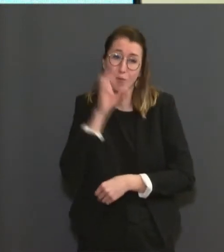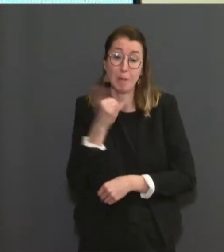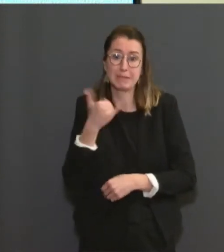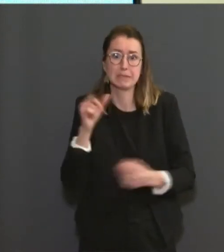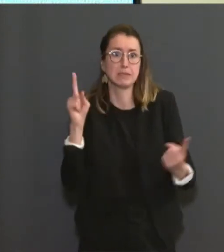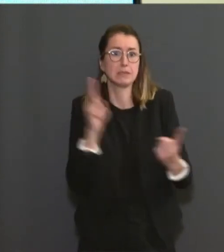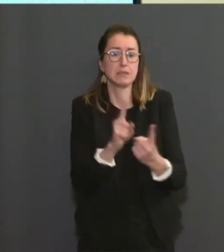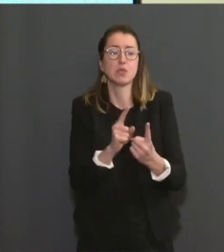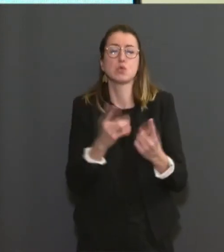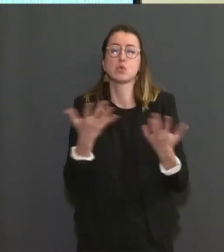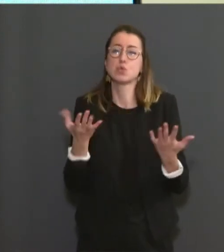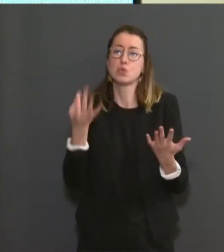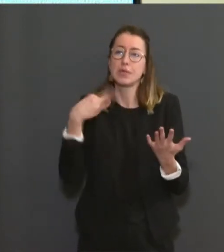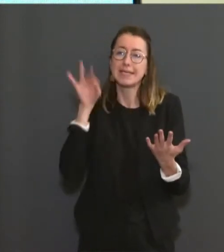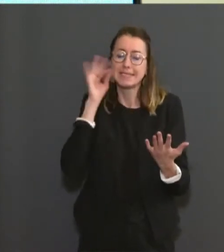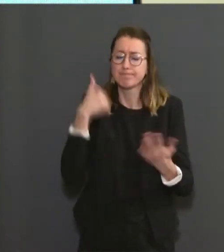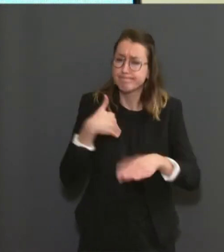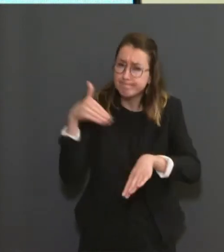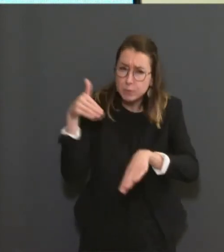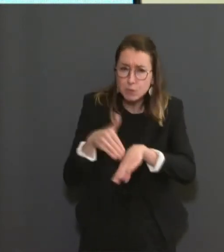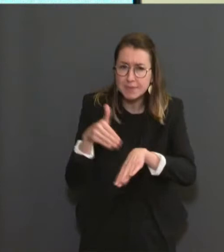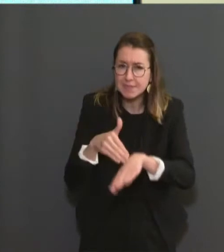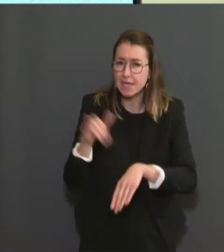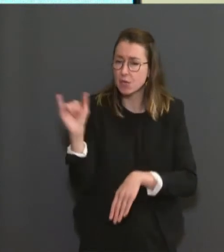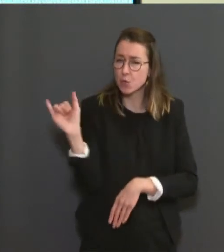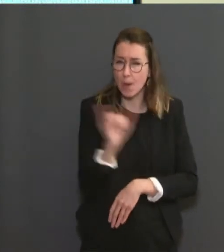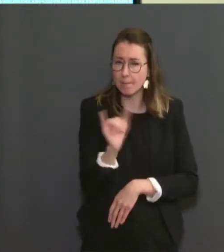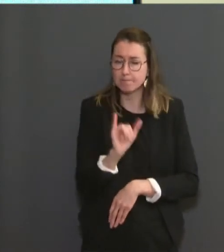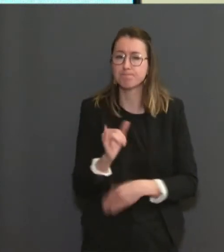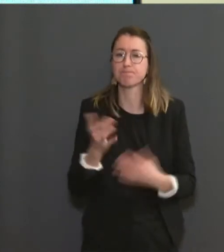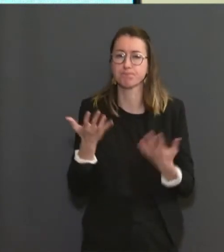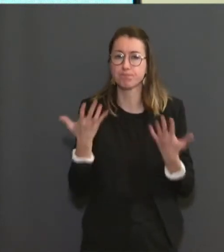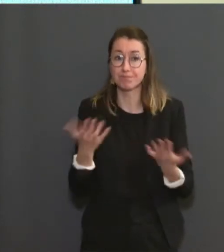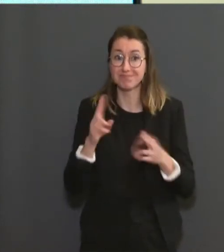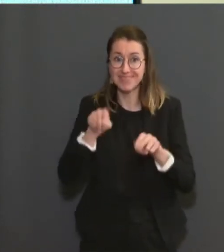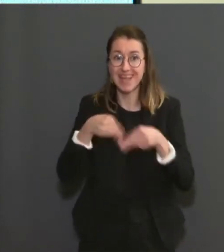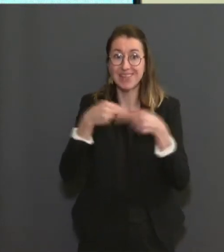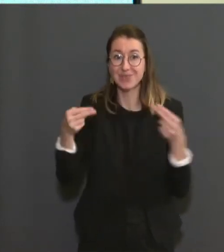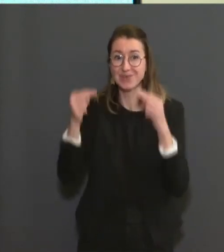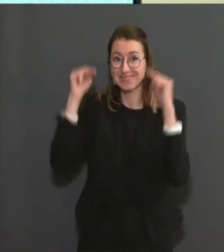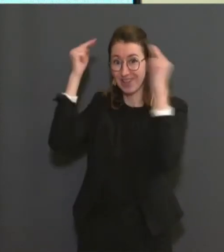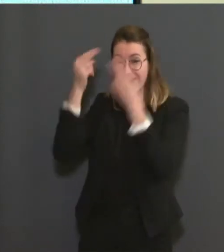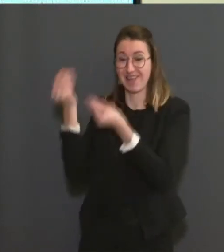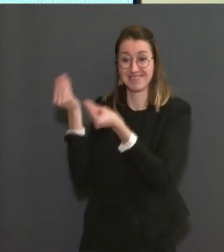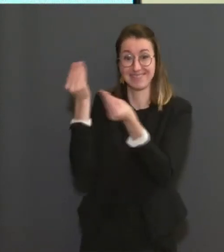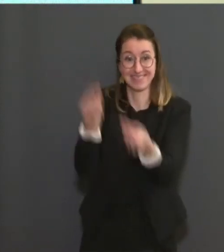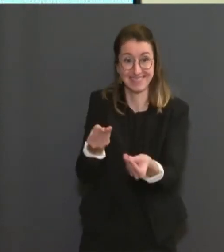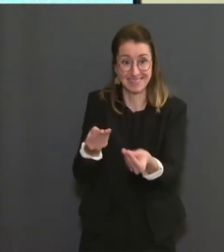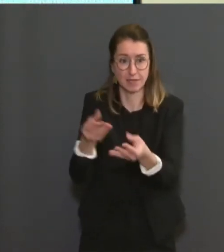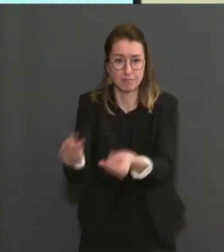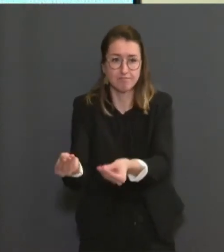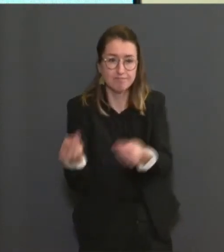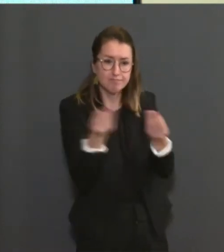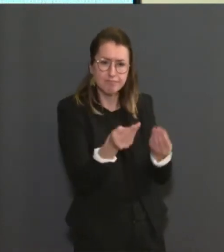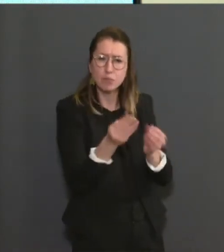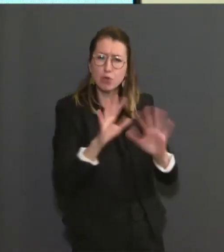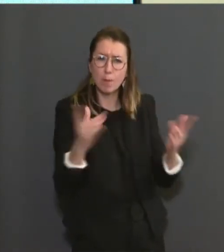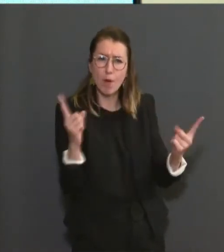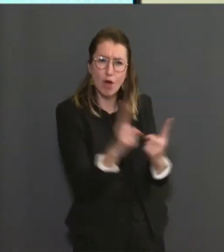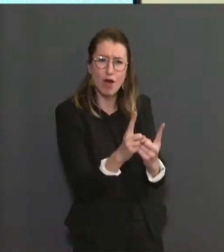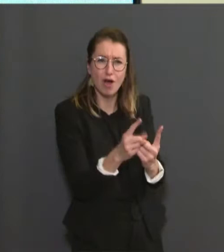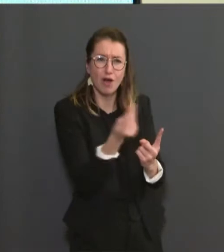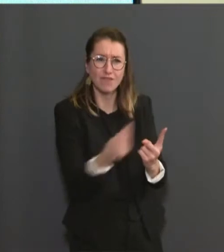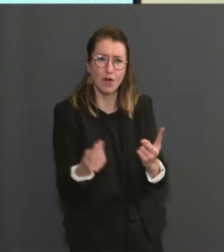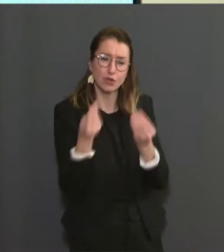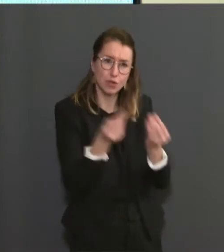qu'il faut dire et le redire, essayons de faire cette remise de cadeaux dans les meilleures conditions, dans les conditions les plus sûres pour eux, justement, qui,